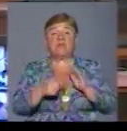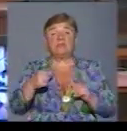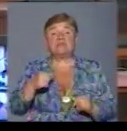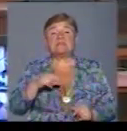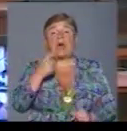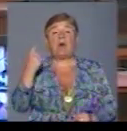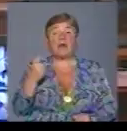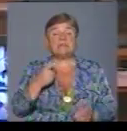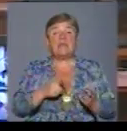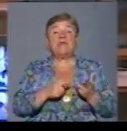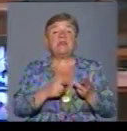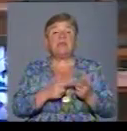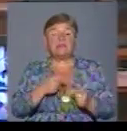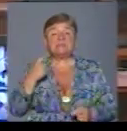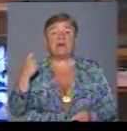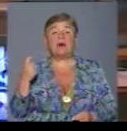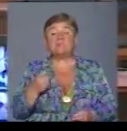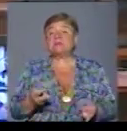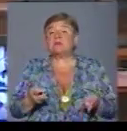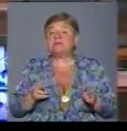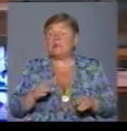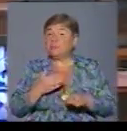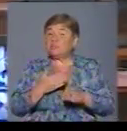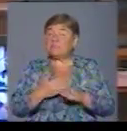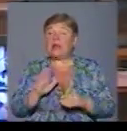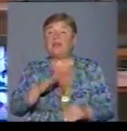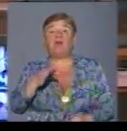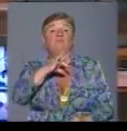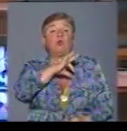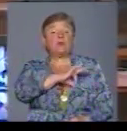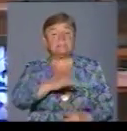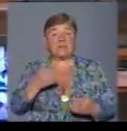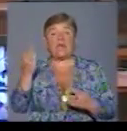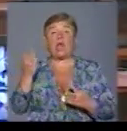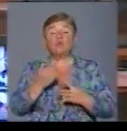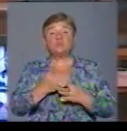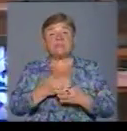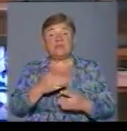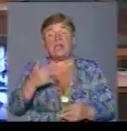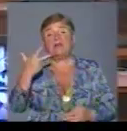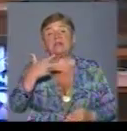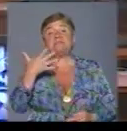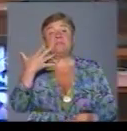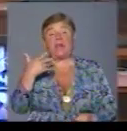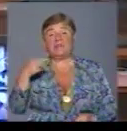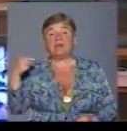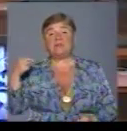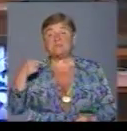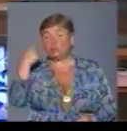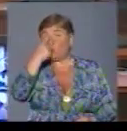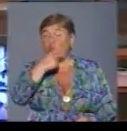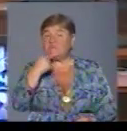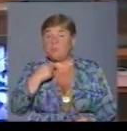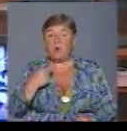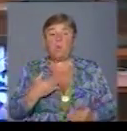загальна кількість закарпатців, у яких на рахунках залишилася частина невикористаних субсидій, складає понад 35 тисяч осіб. Це на 5 тисяч менше